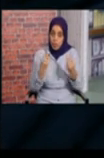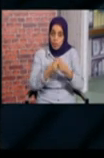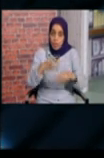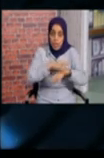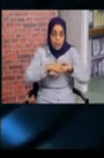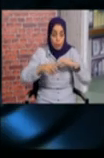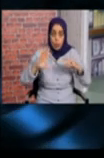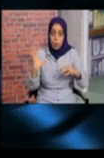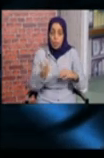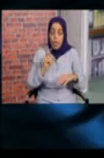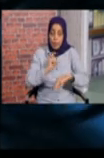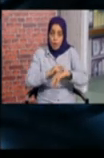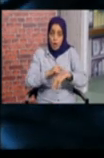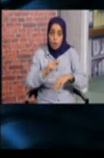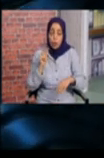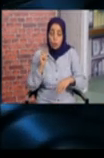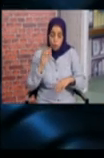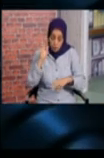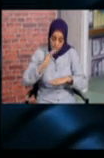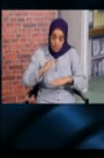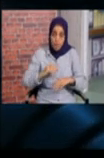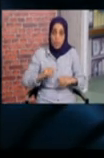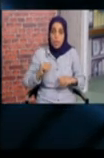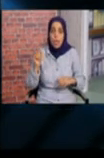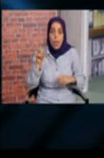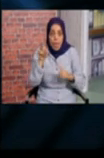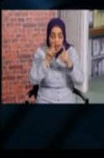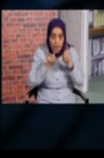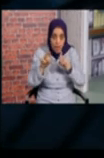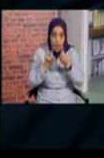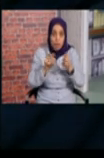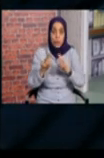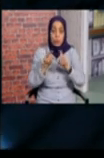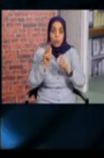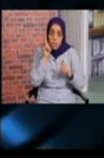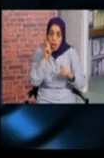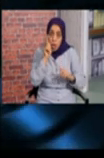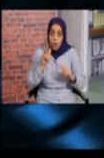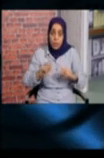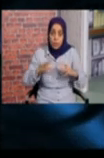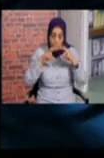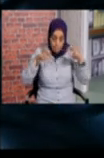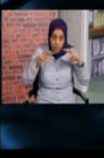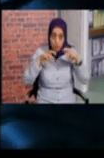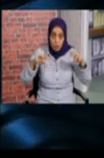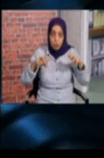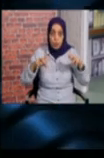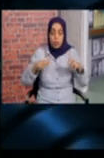وقت قصير وفي الوقت اللي احنا كنا متفقين عليه. طيب هل المنظوره قدرت انها يعني تكشف حالات تهرب